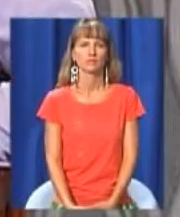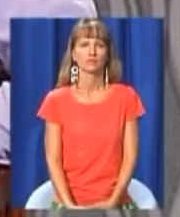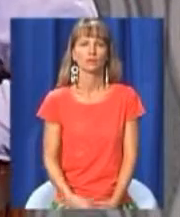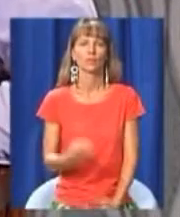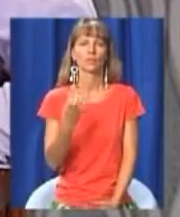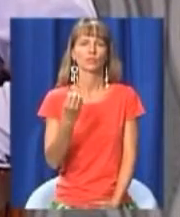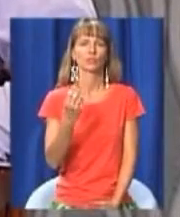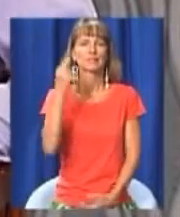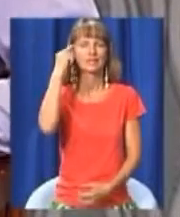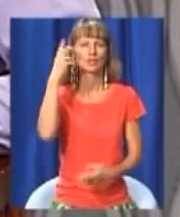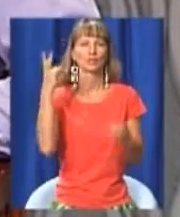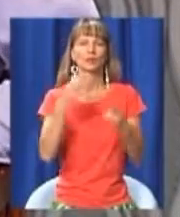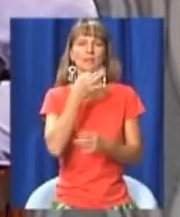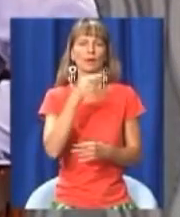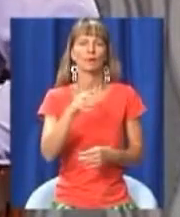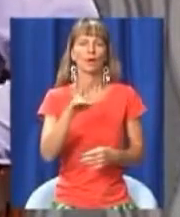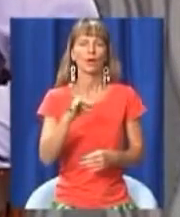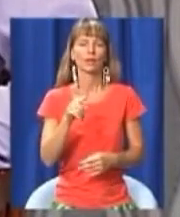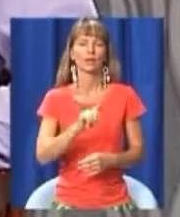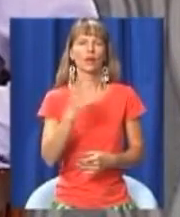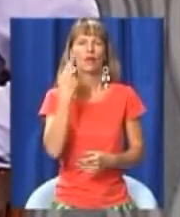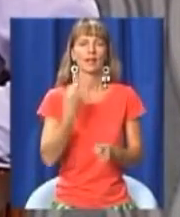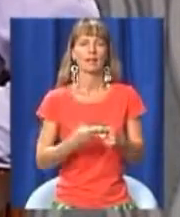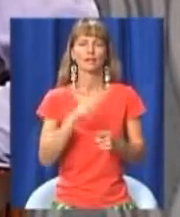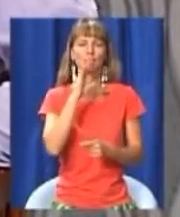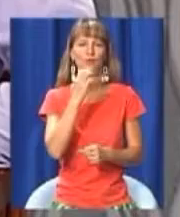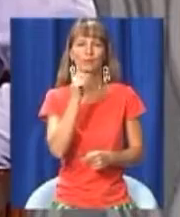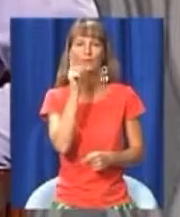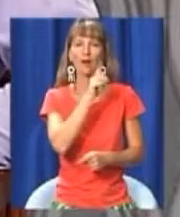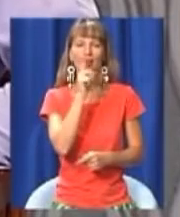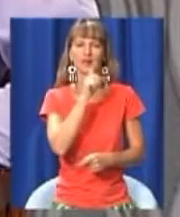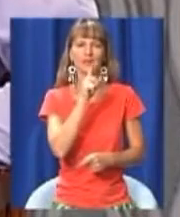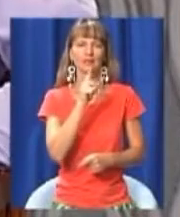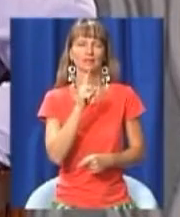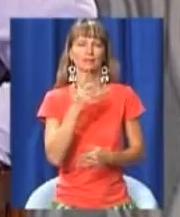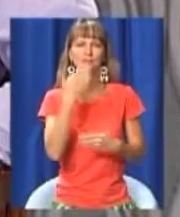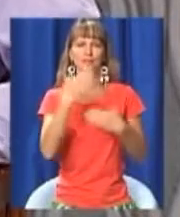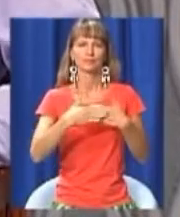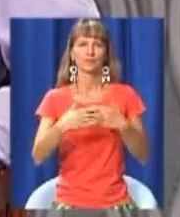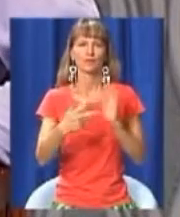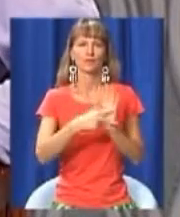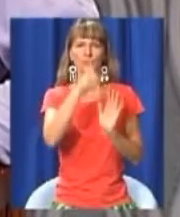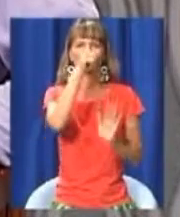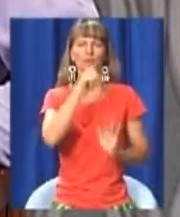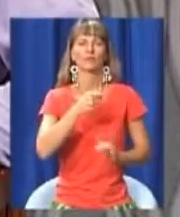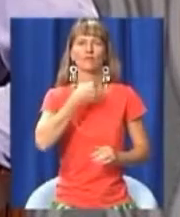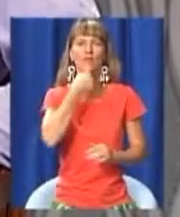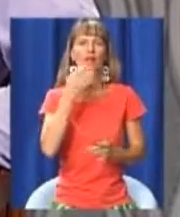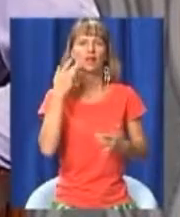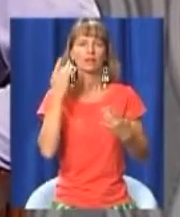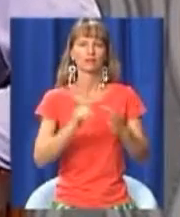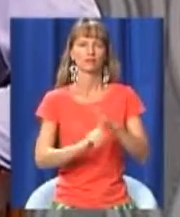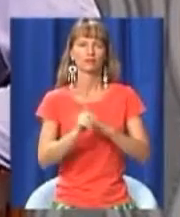І ще, знаєш, от варто сказати про те, що коли ця собачка ще цуценя, зовсім малесеньке, приблизно з 8-місячного віку, він вже з легкістю